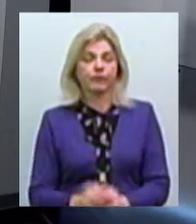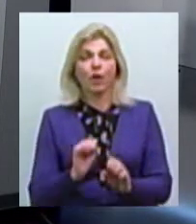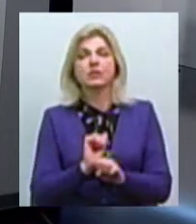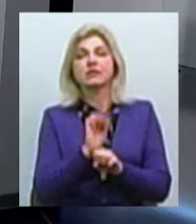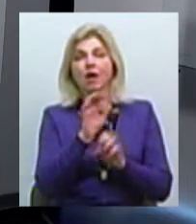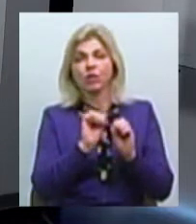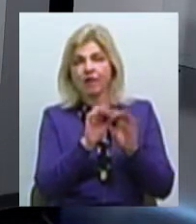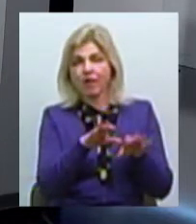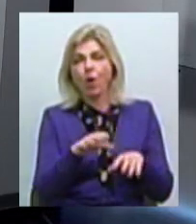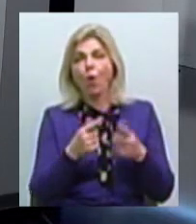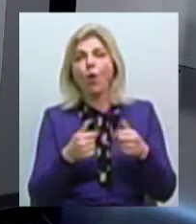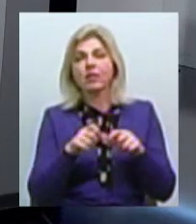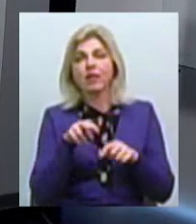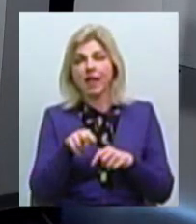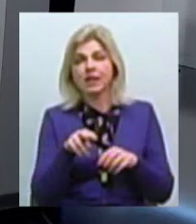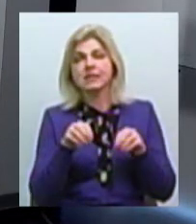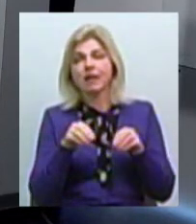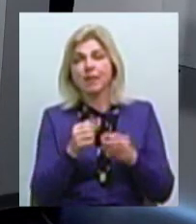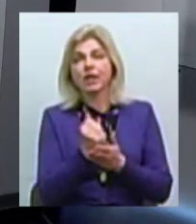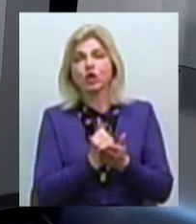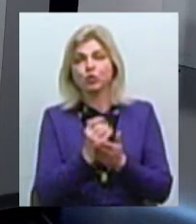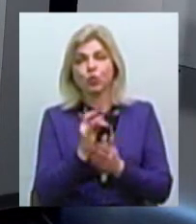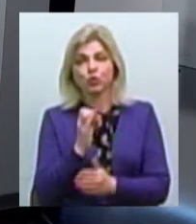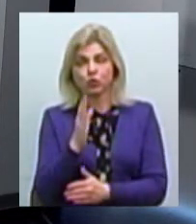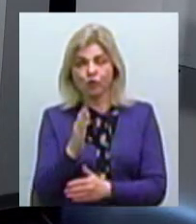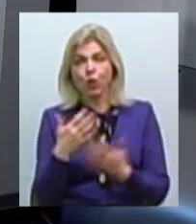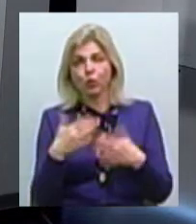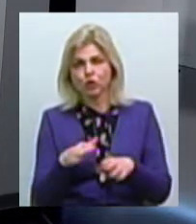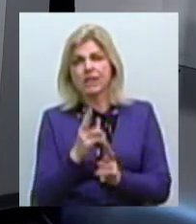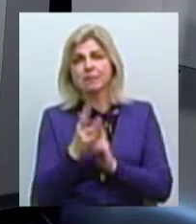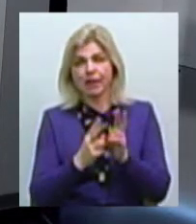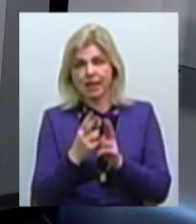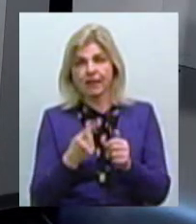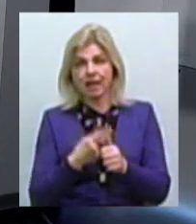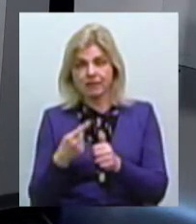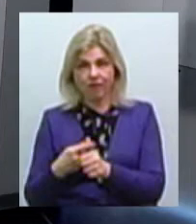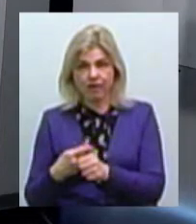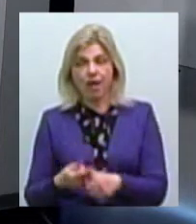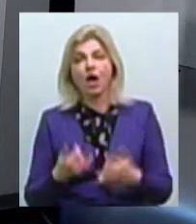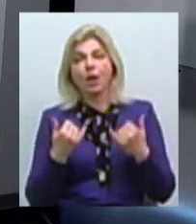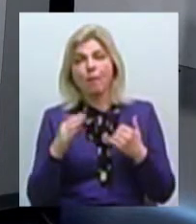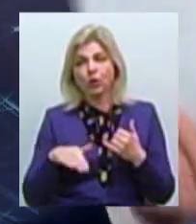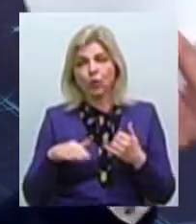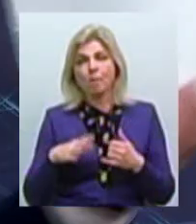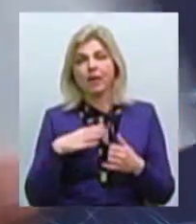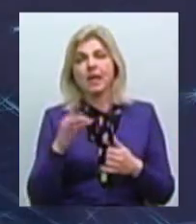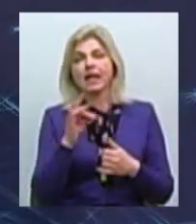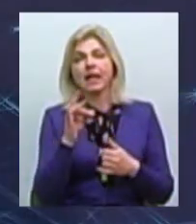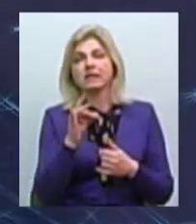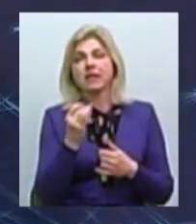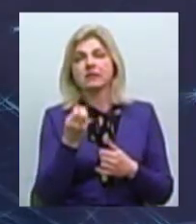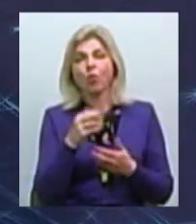ресурсов которые уже тридцать три раза поменял название час подается потом было регистрационная служба